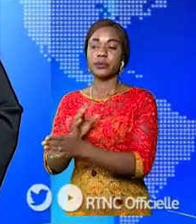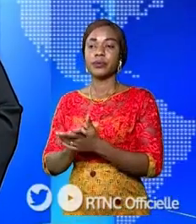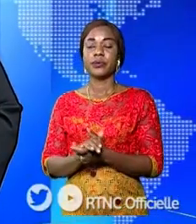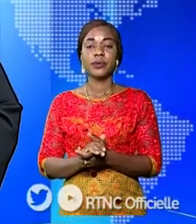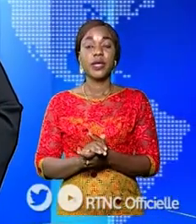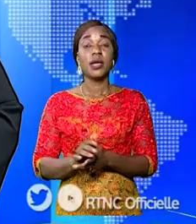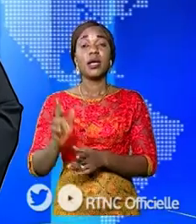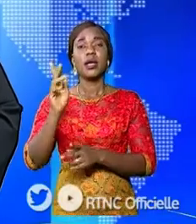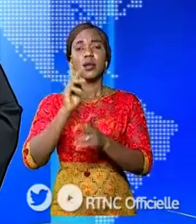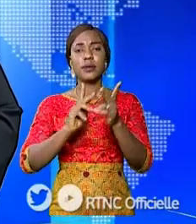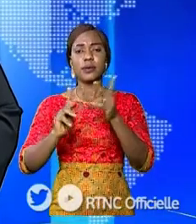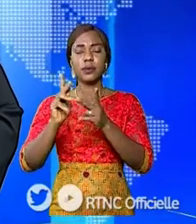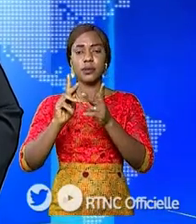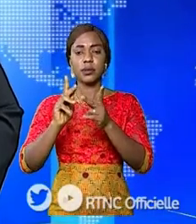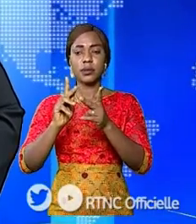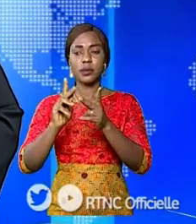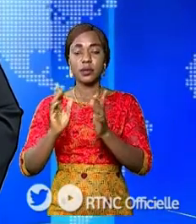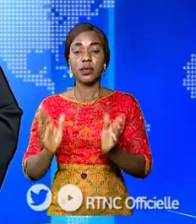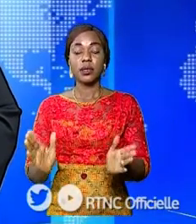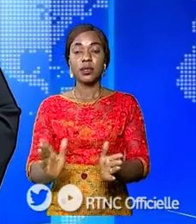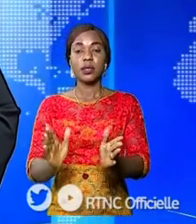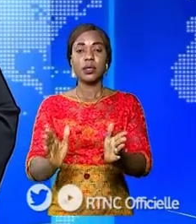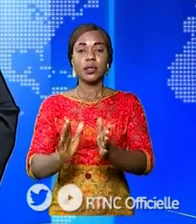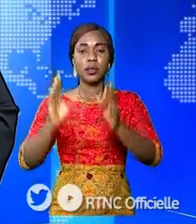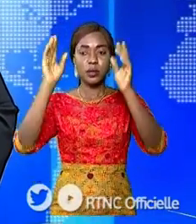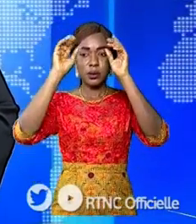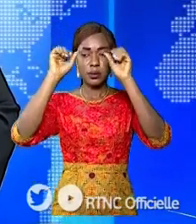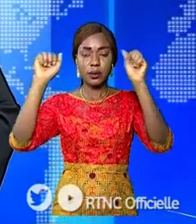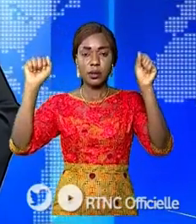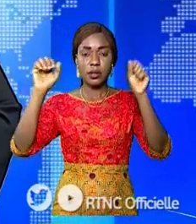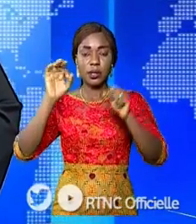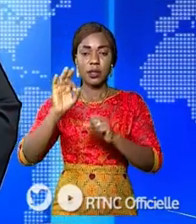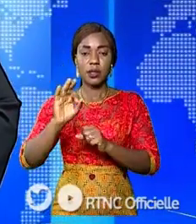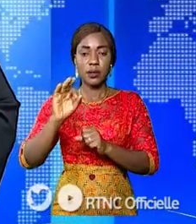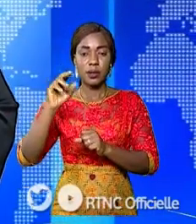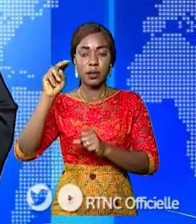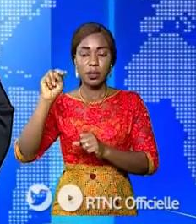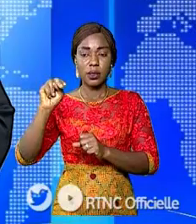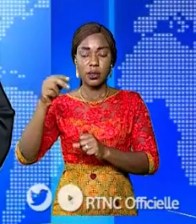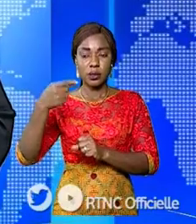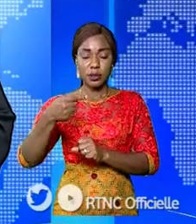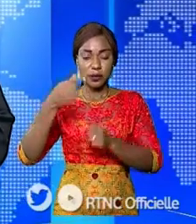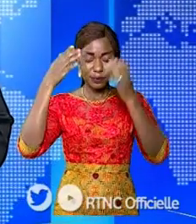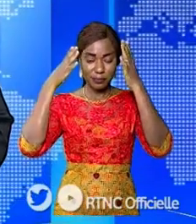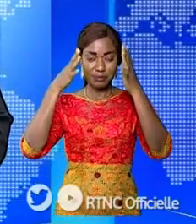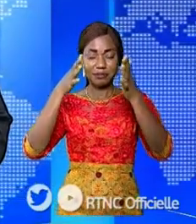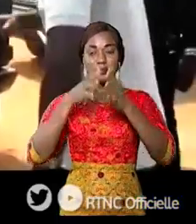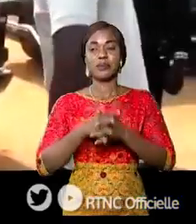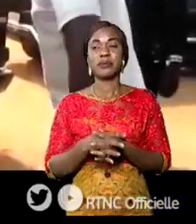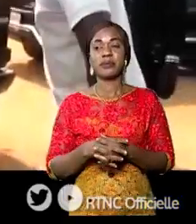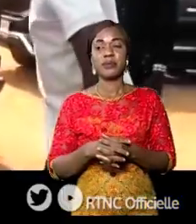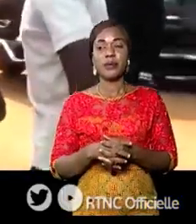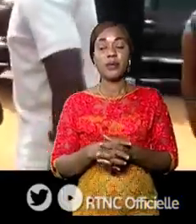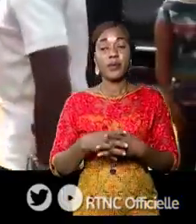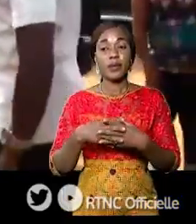C'est une visite de réconfort qu'a effectué le président du FNJ aux jeunes défavorisés. Reportage. Le